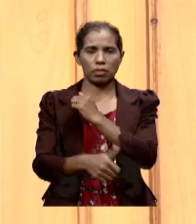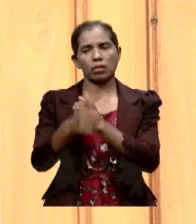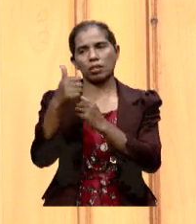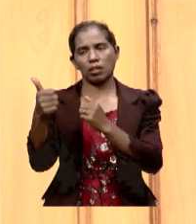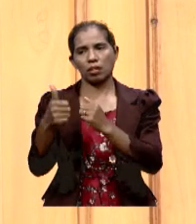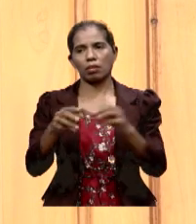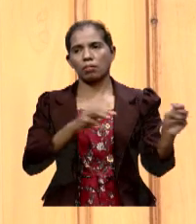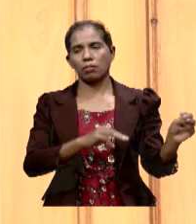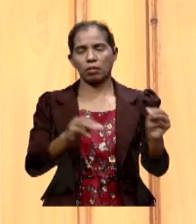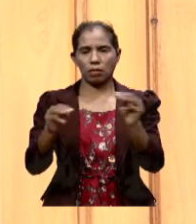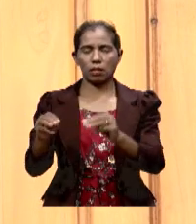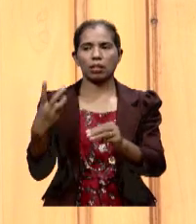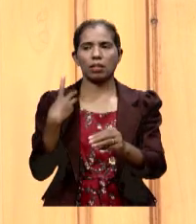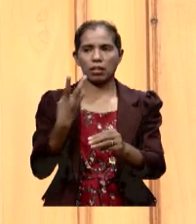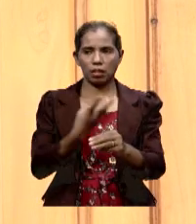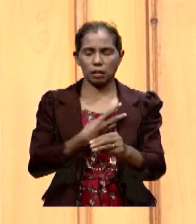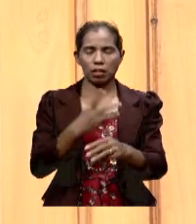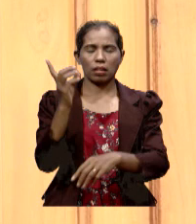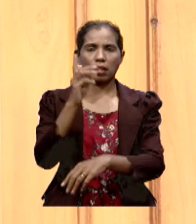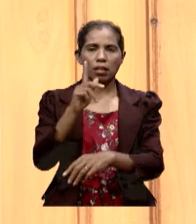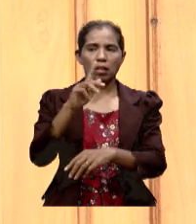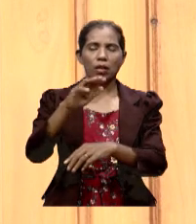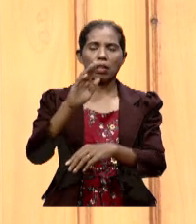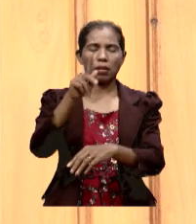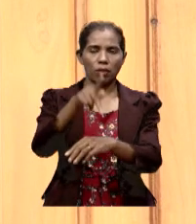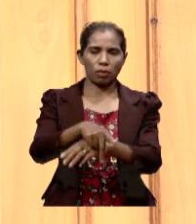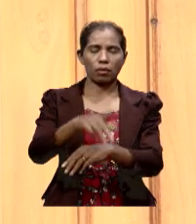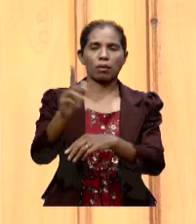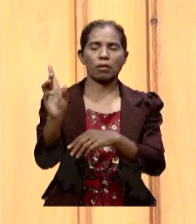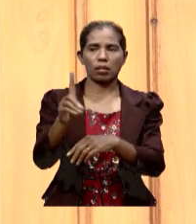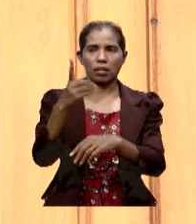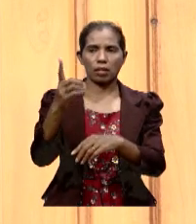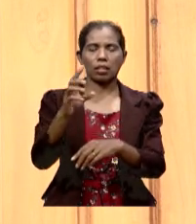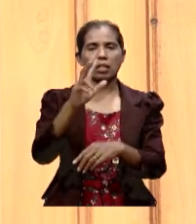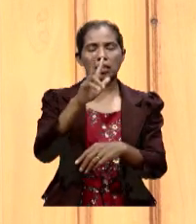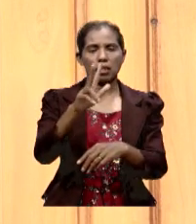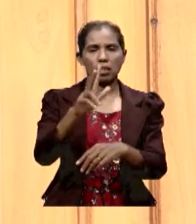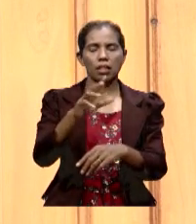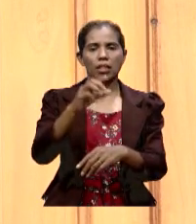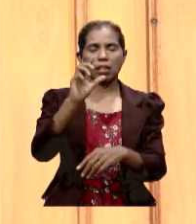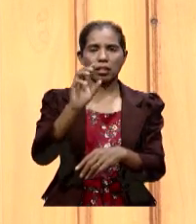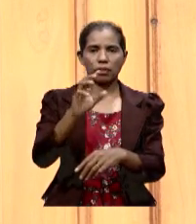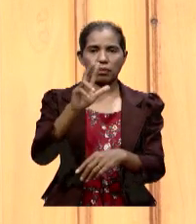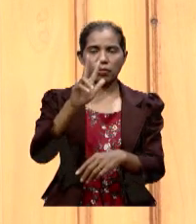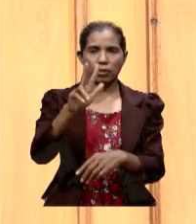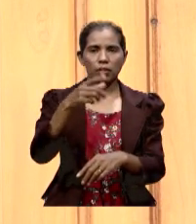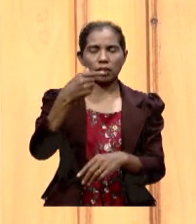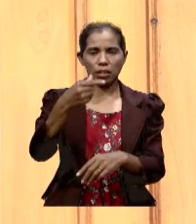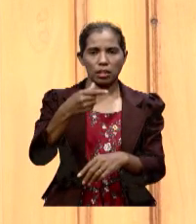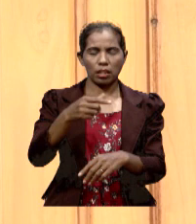muda ona ita ita ma lorong kana ma preocupa li ma 3G, 3G mus lao asa len. Ita ida nene